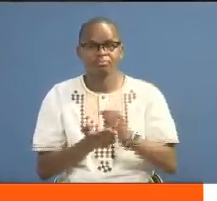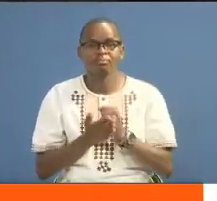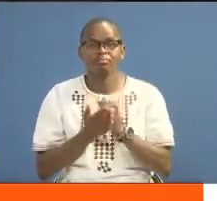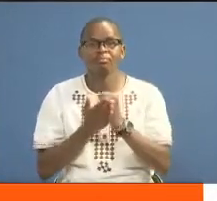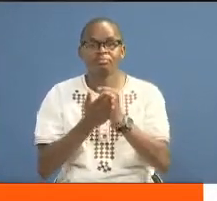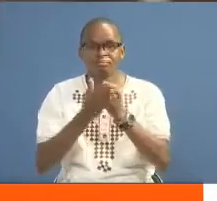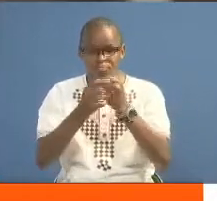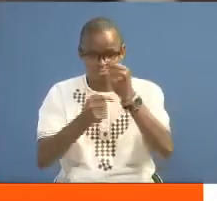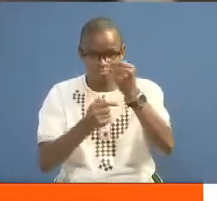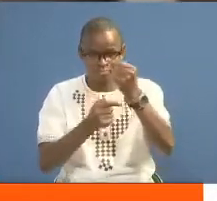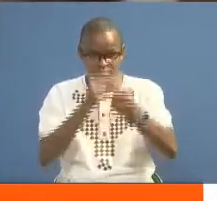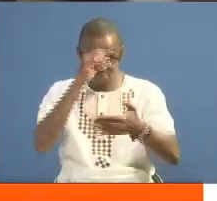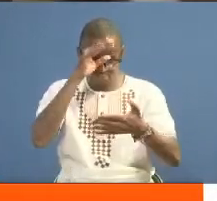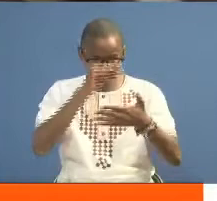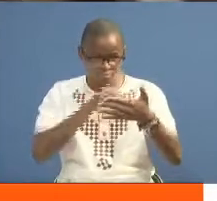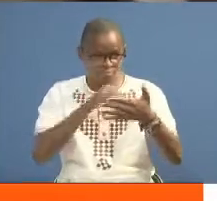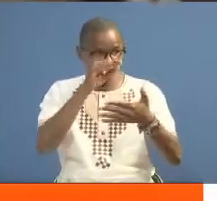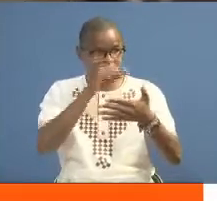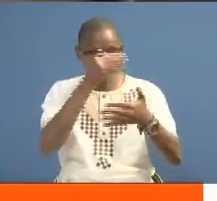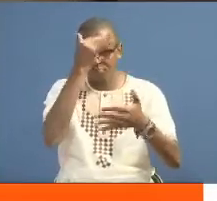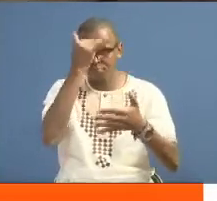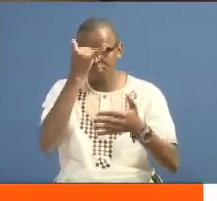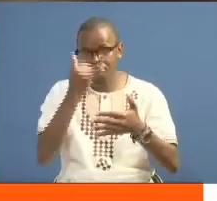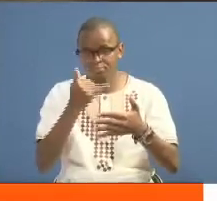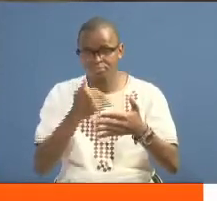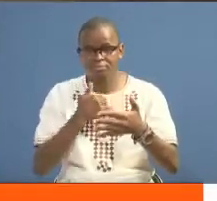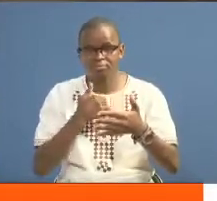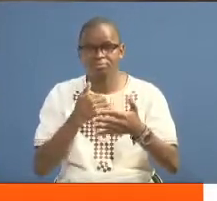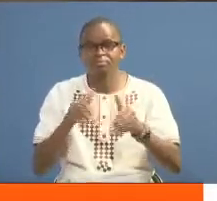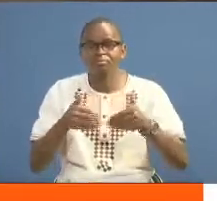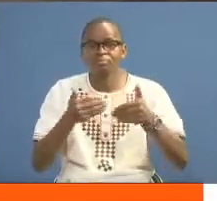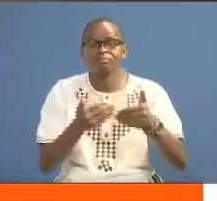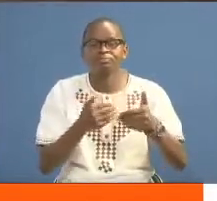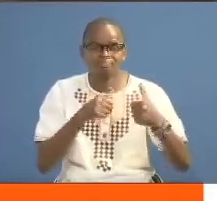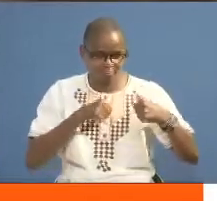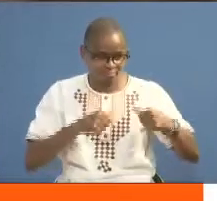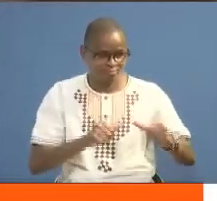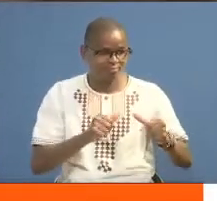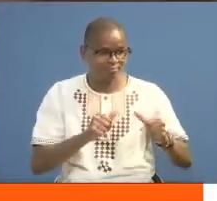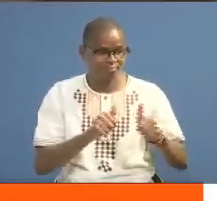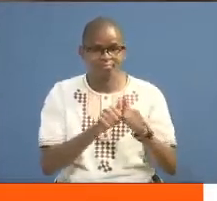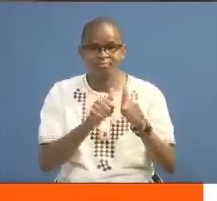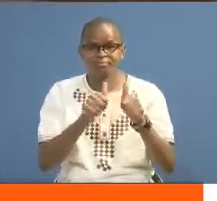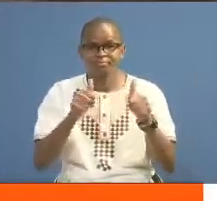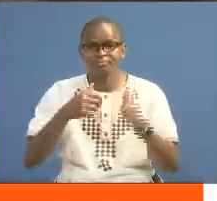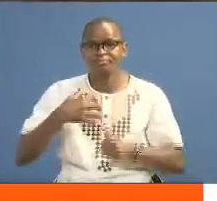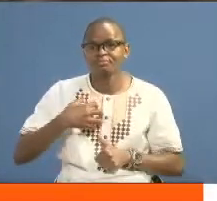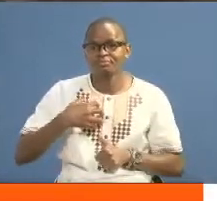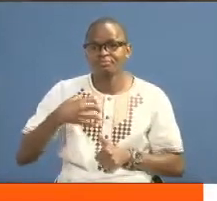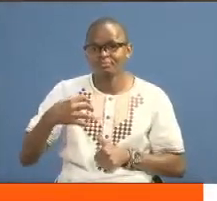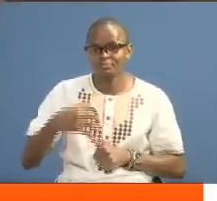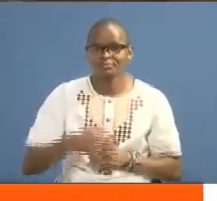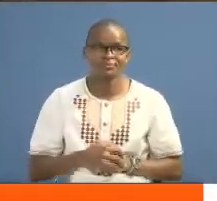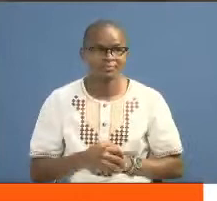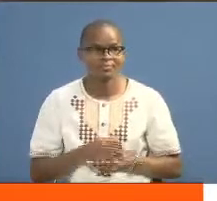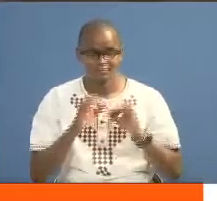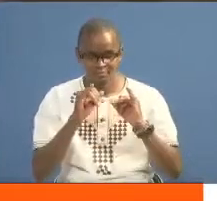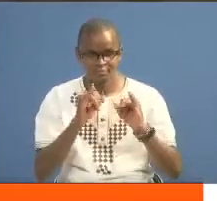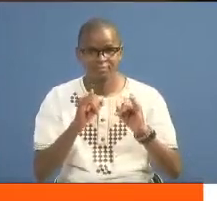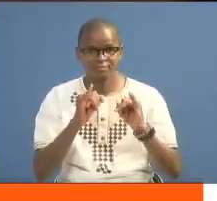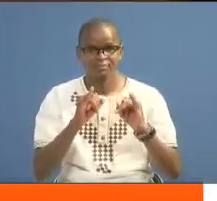kumsaidia kuendelea na masomo, kwani kutoa ni moyo, usambe ni utajiri. Kwa